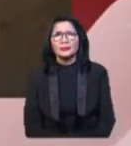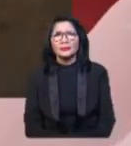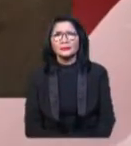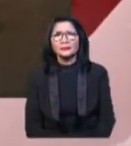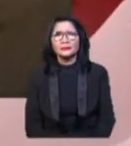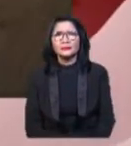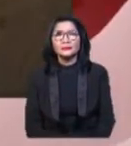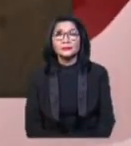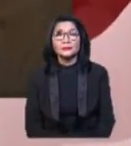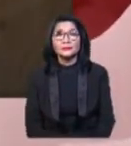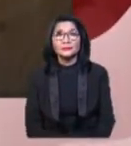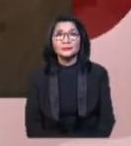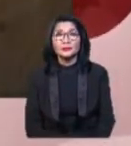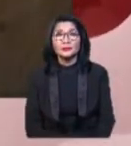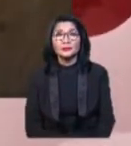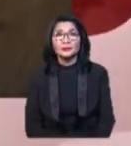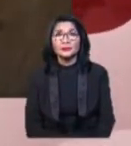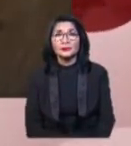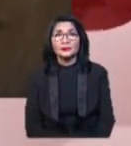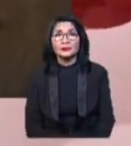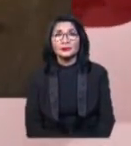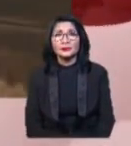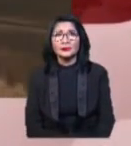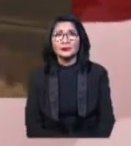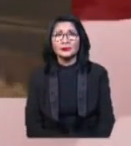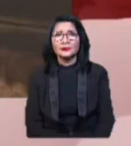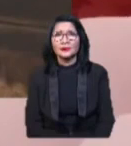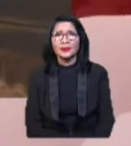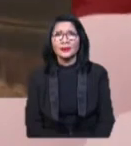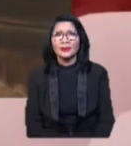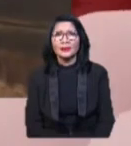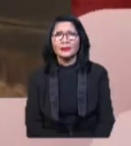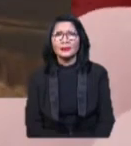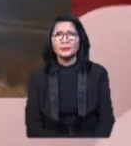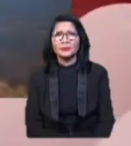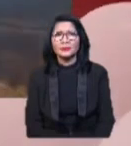di monitor terkait